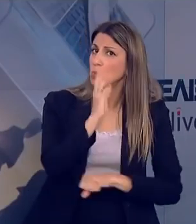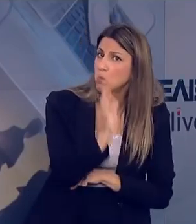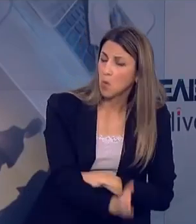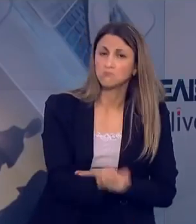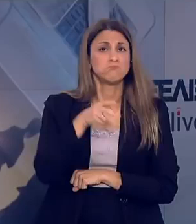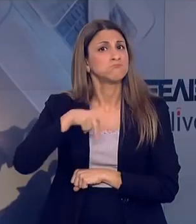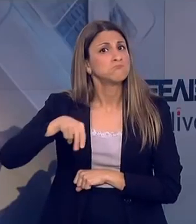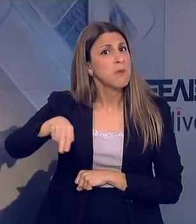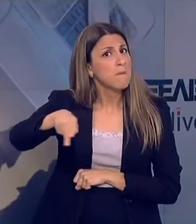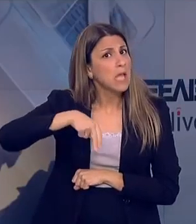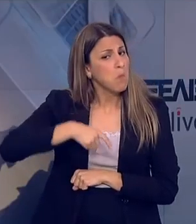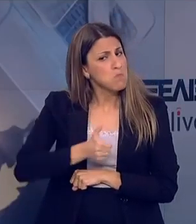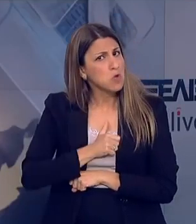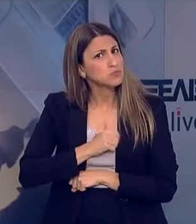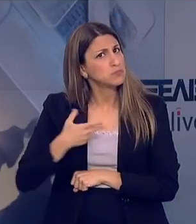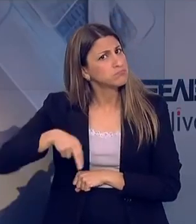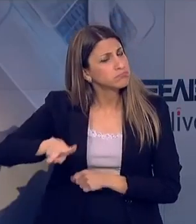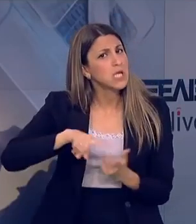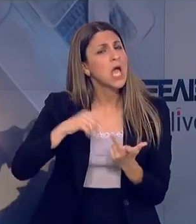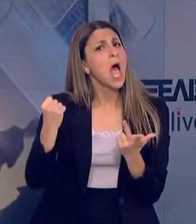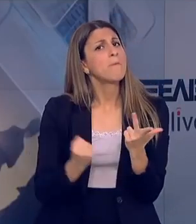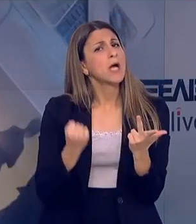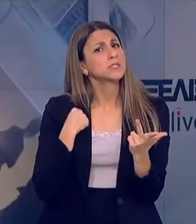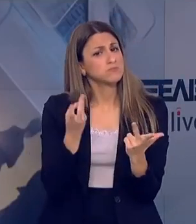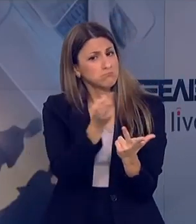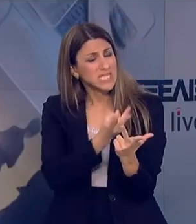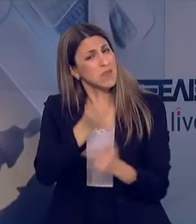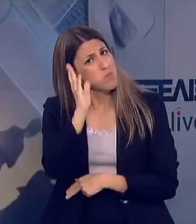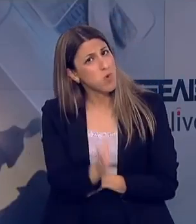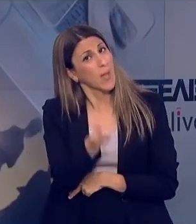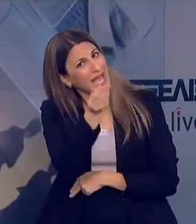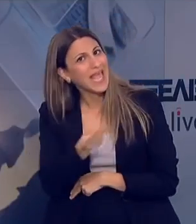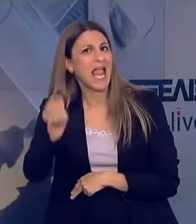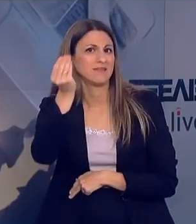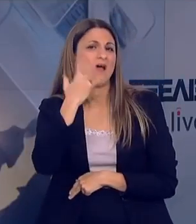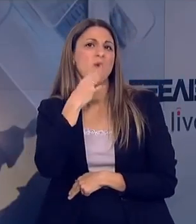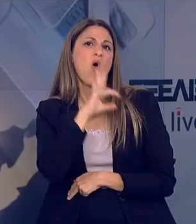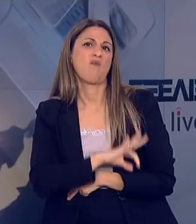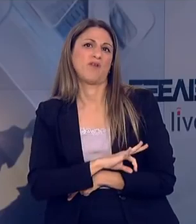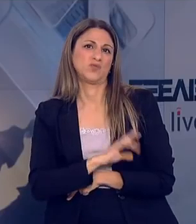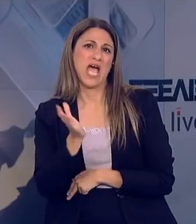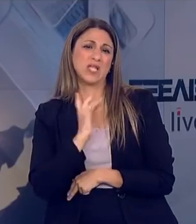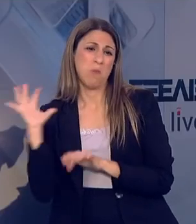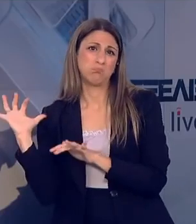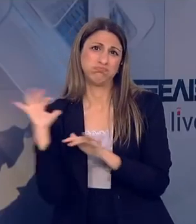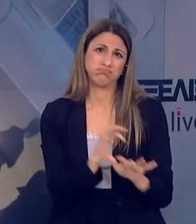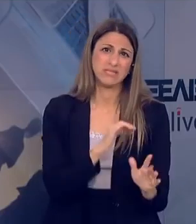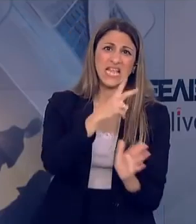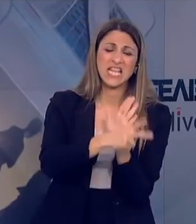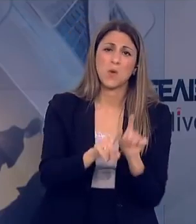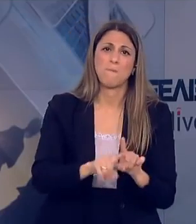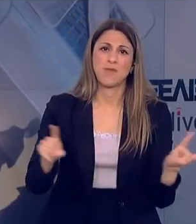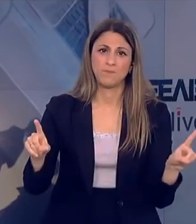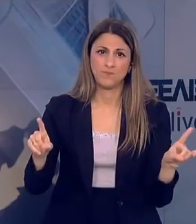λέγεται περπάτημα κάποιας απόστασης ή οδήγηση με ένα ιδιωτικό μέσο. Αυτό τον καιρό. Πάντως, τον καιρό του απογορευτικού χαιρόμουν που